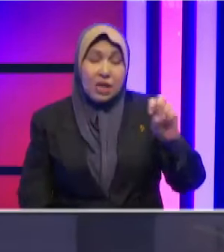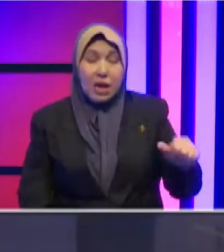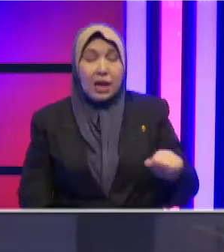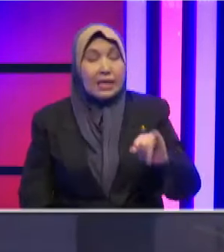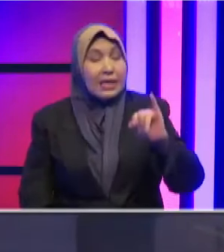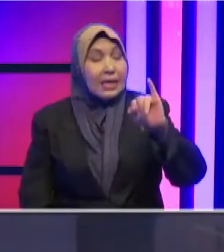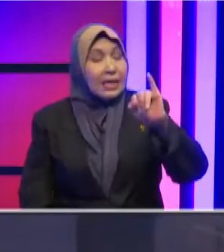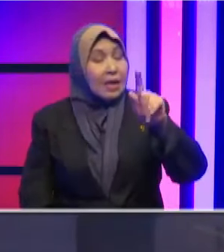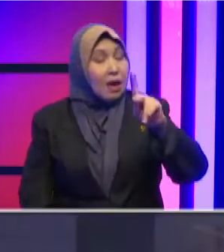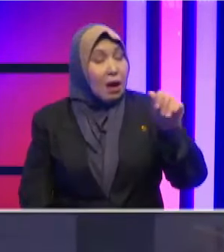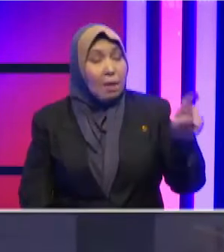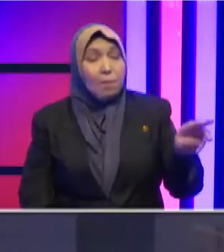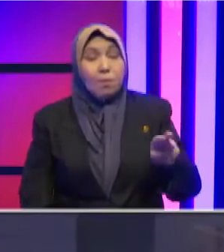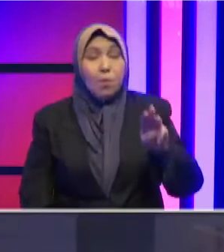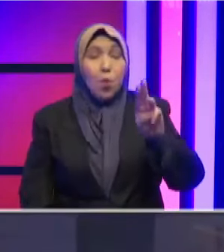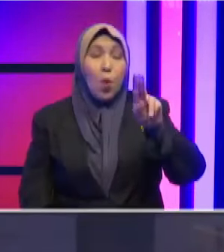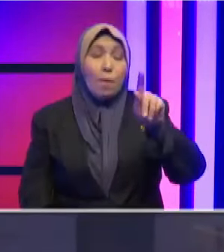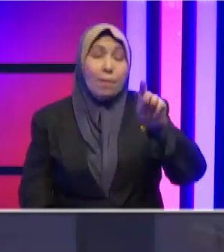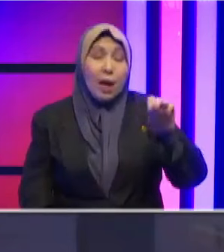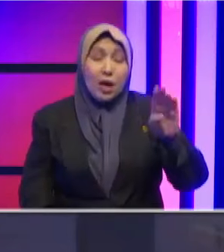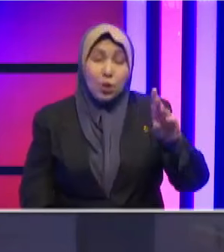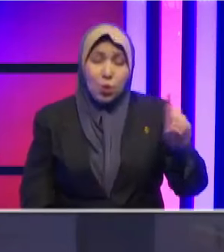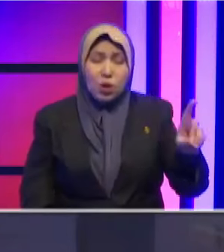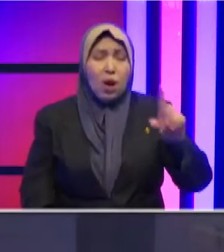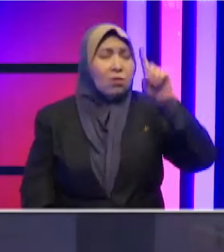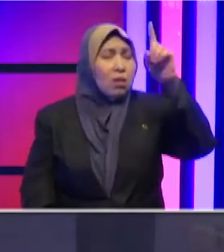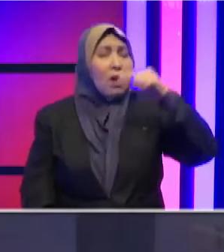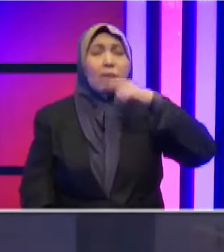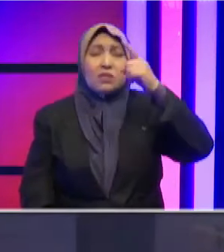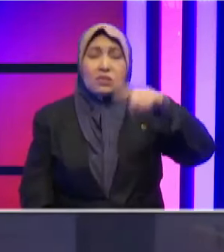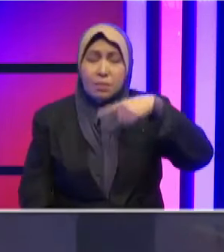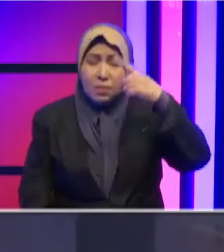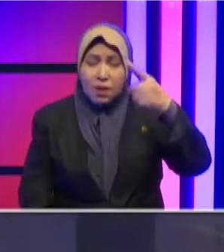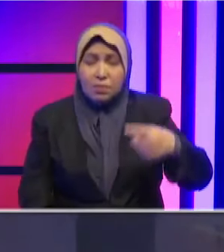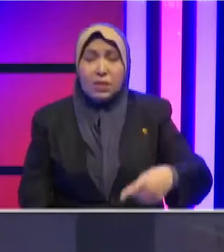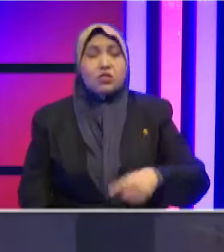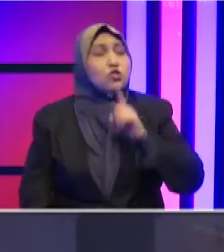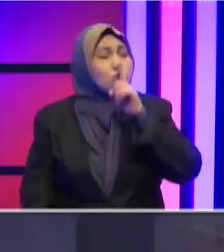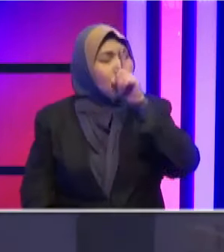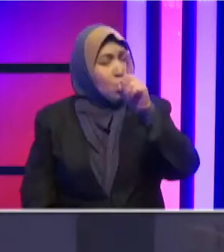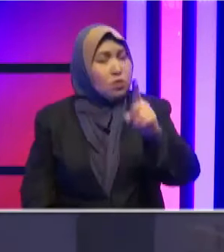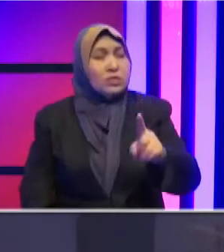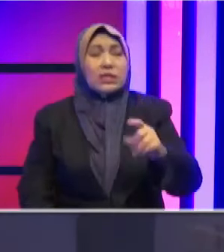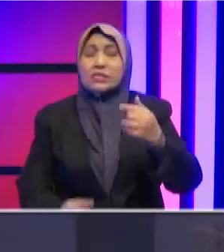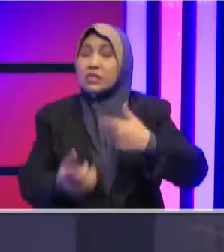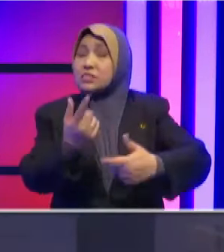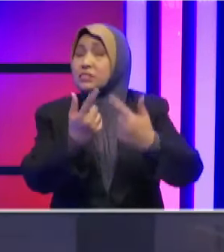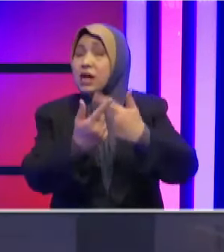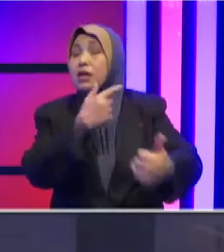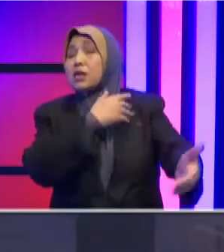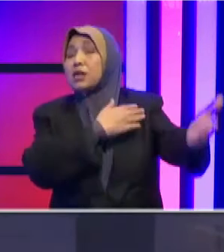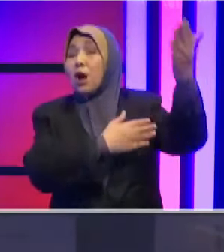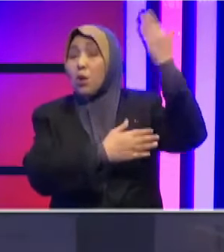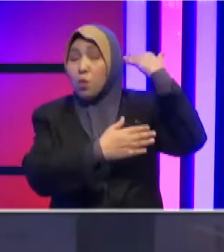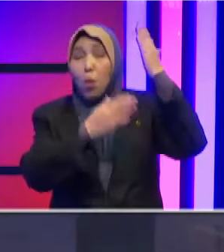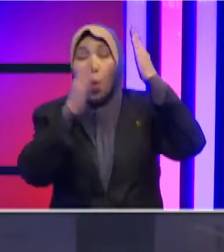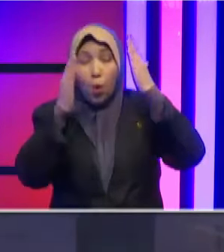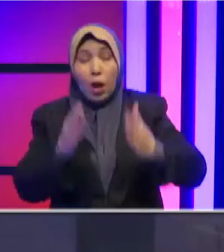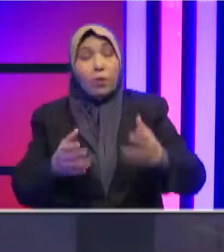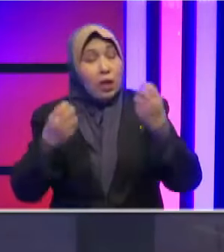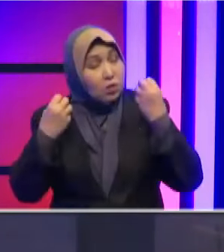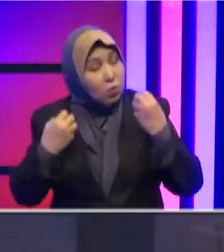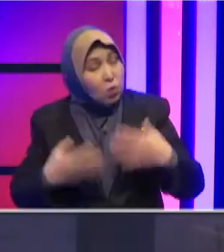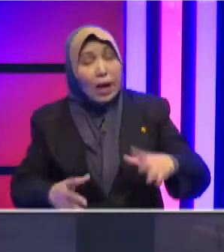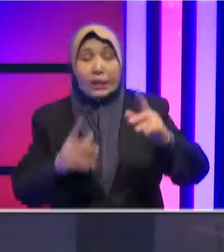anha mobile Don Allah subhanahu wa ta'ala berfirman yang maksudnya sesungguhnya sejak dahulu bagi orang-orang yang telah